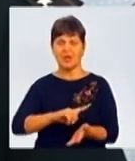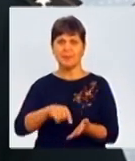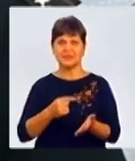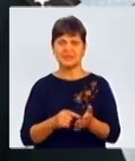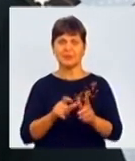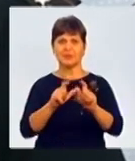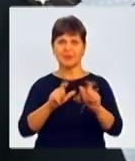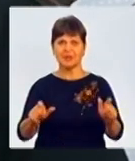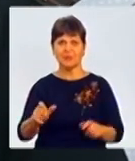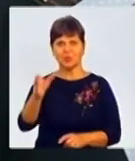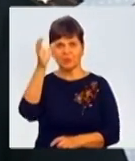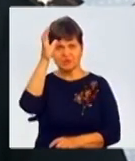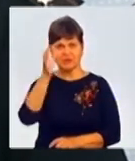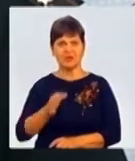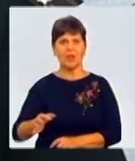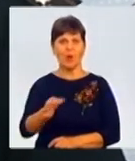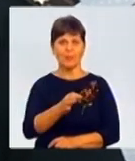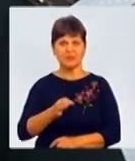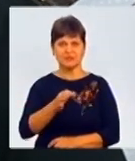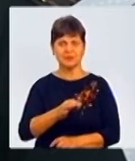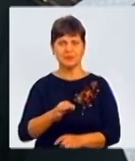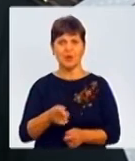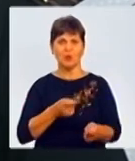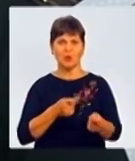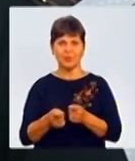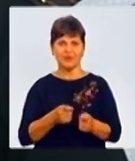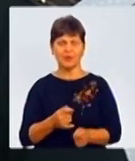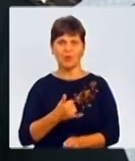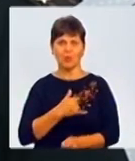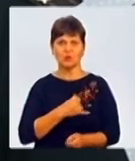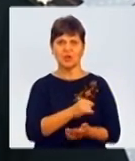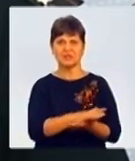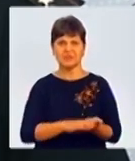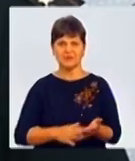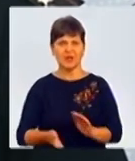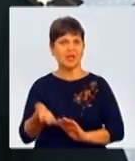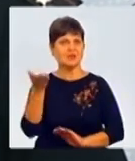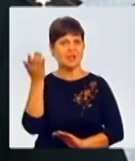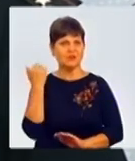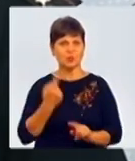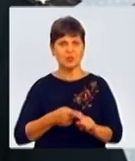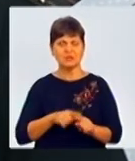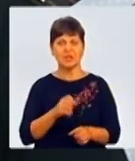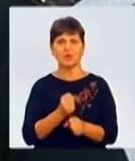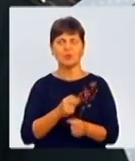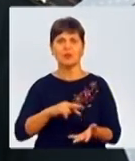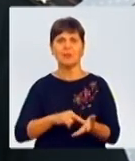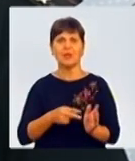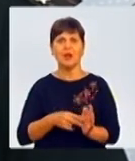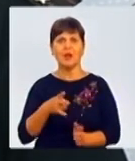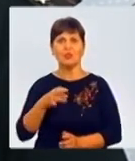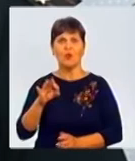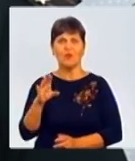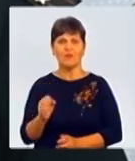освіти, і з обласним управлінням у нас триває давно, і це робота планова. Ми